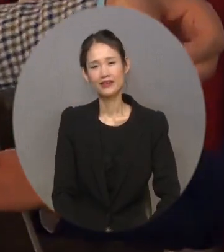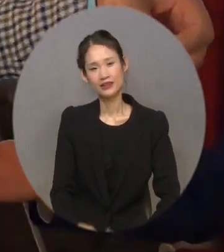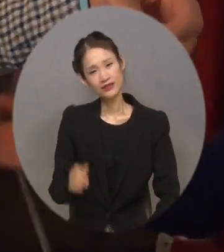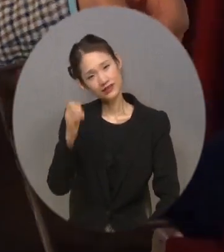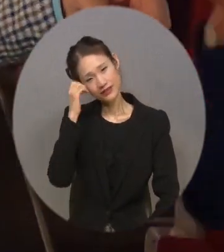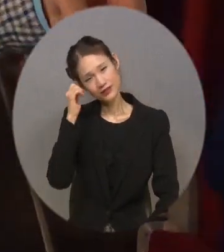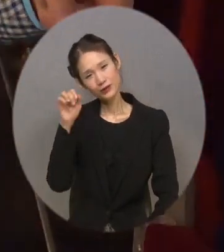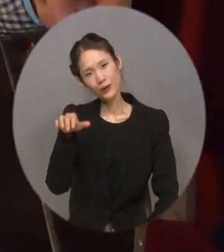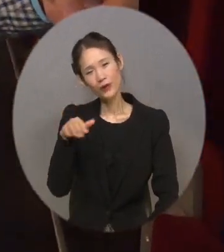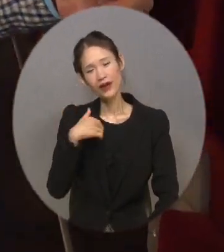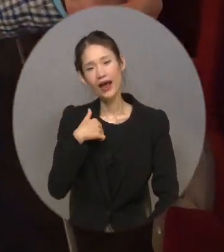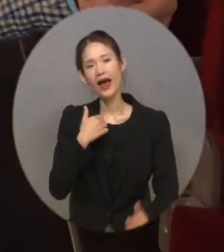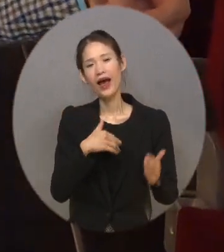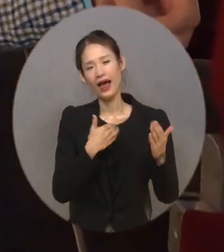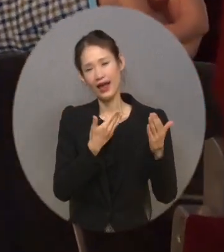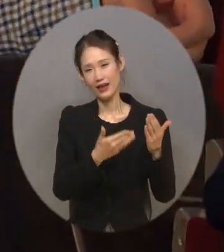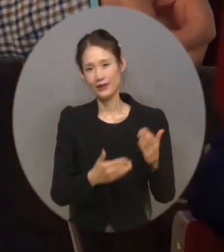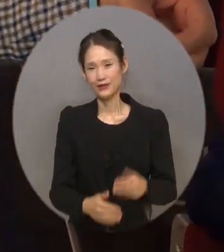뭔가 좀 안 좋지